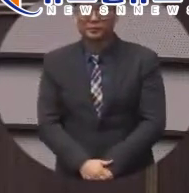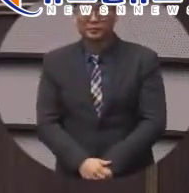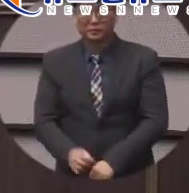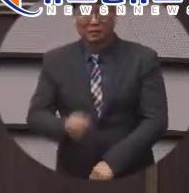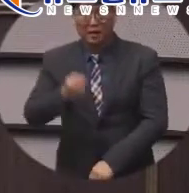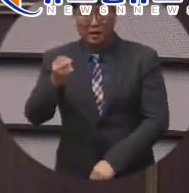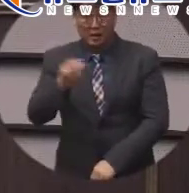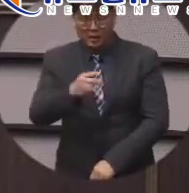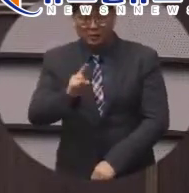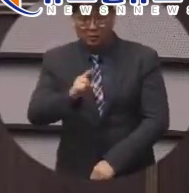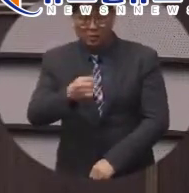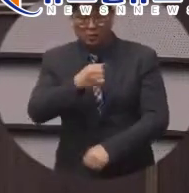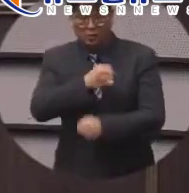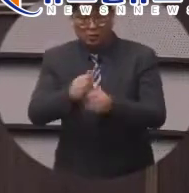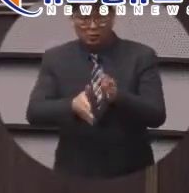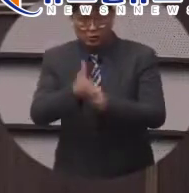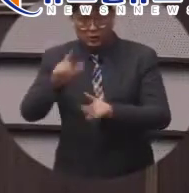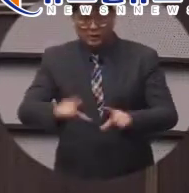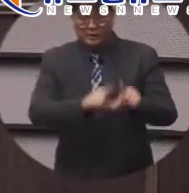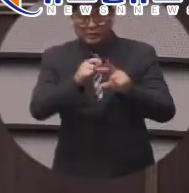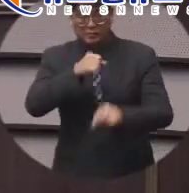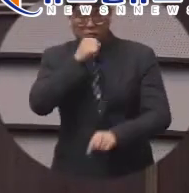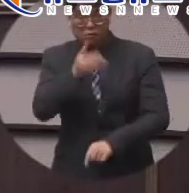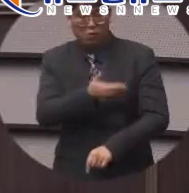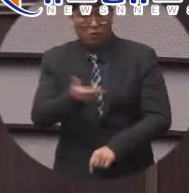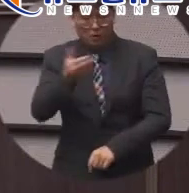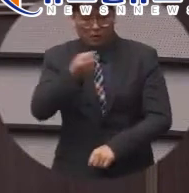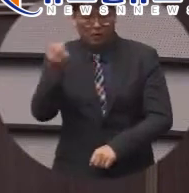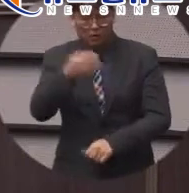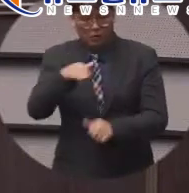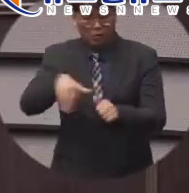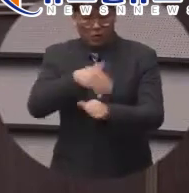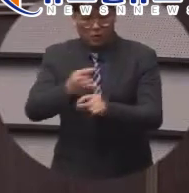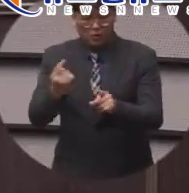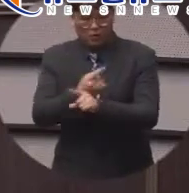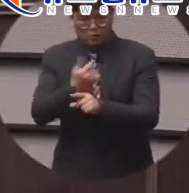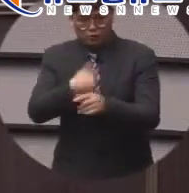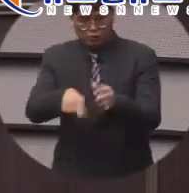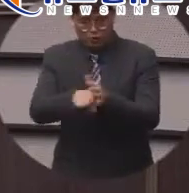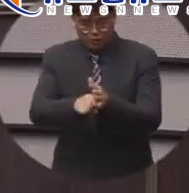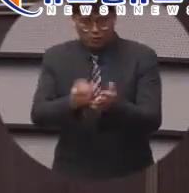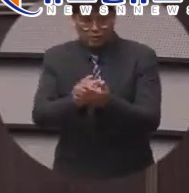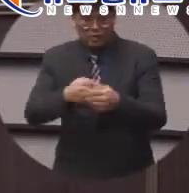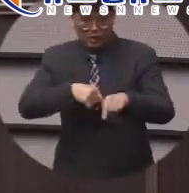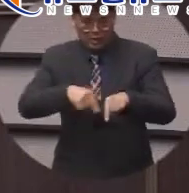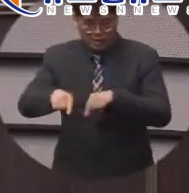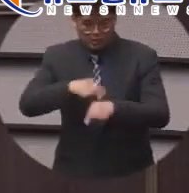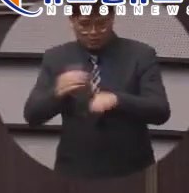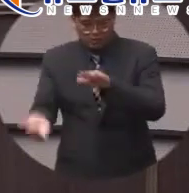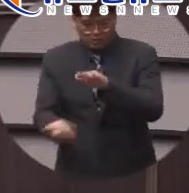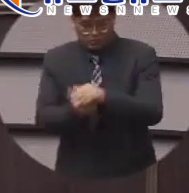다시 한번 광주 시민의 삶의 질 향상과 정주 여건 개선을 위해 시정 업무에